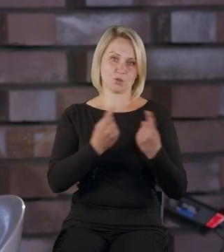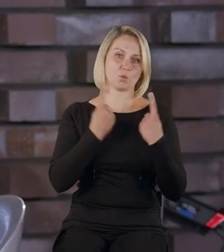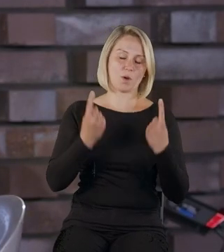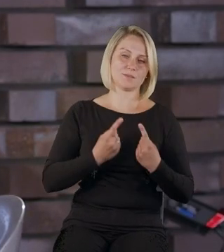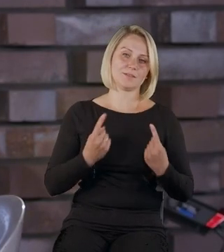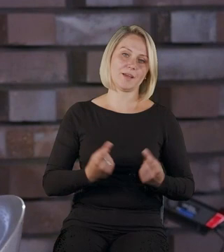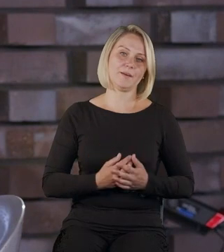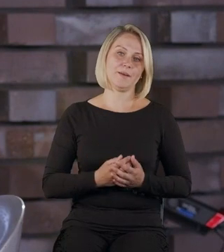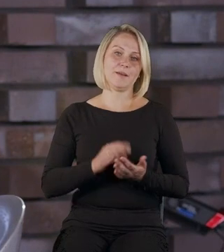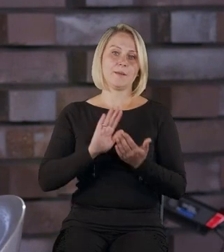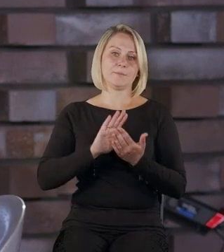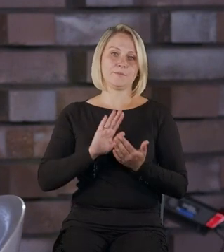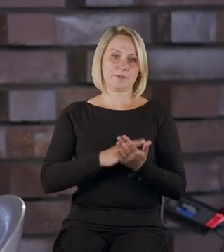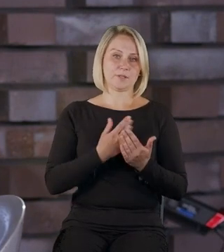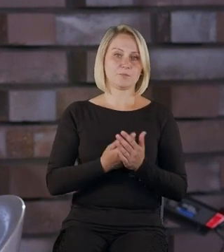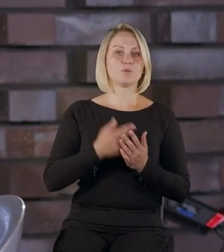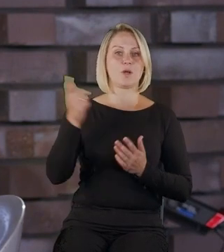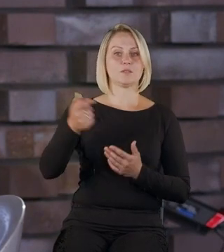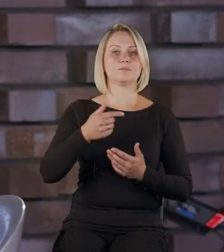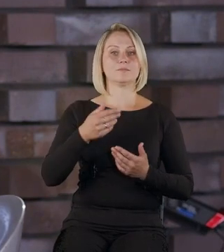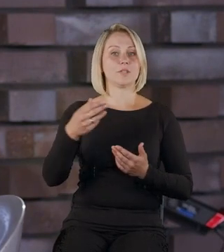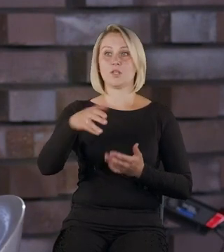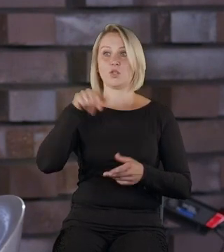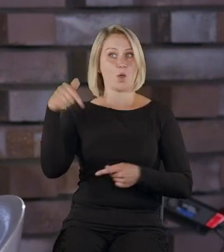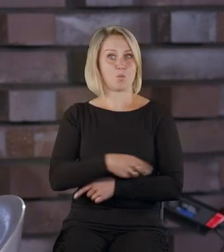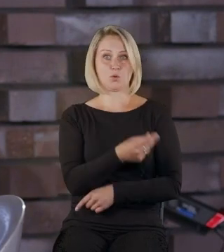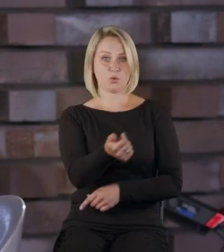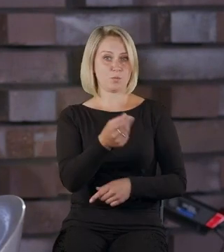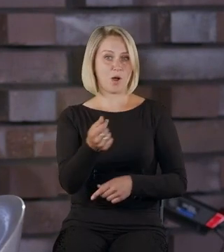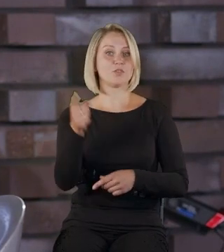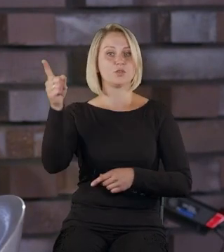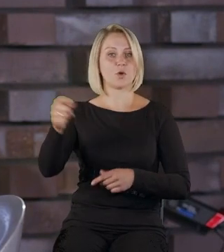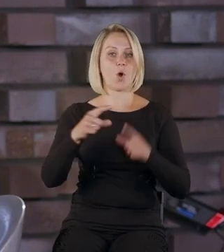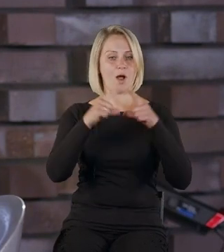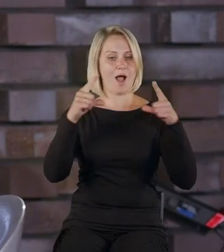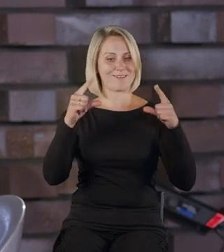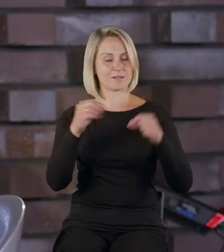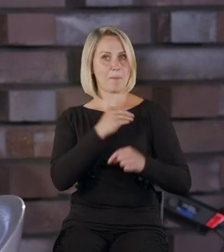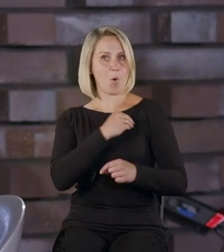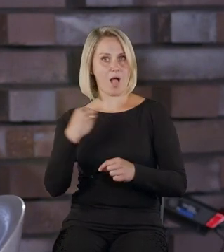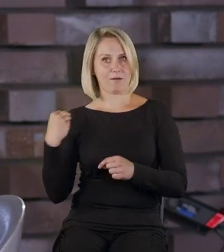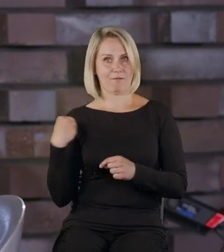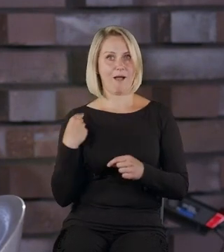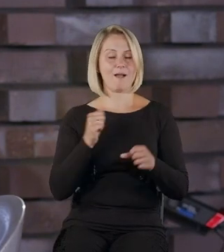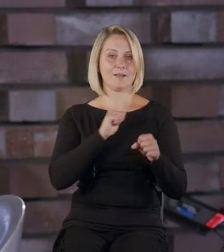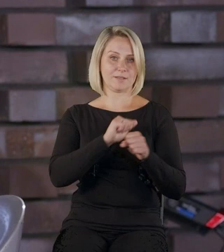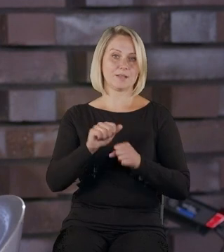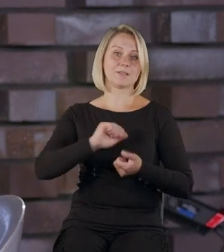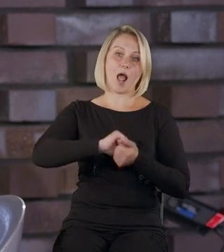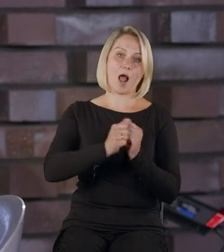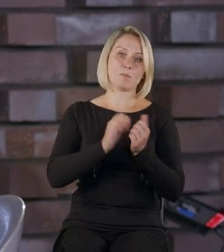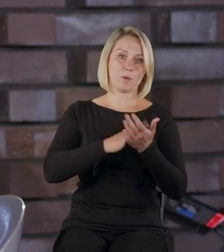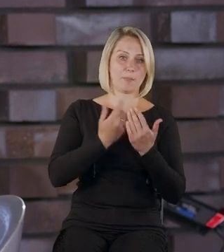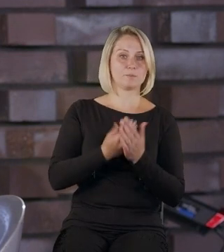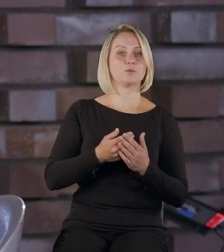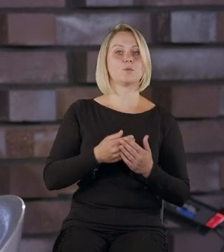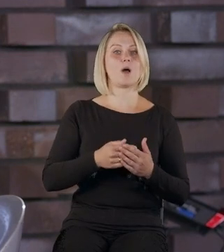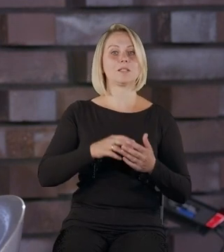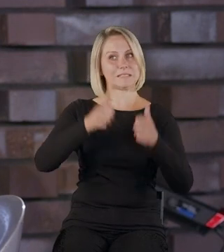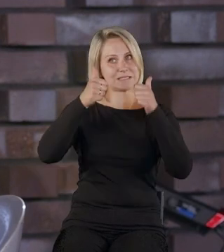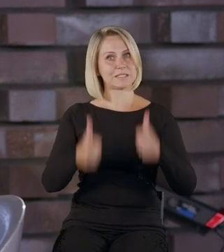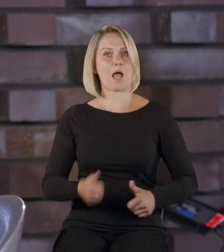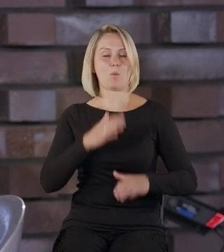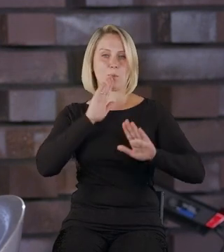najczęstsze przypadki, to na pewno nie jest pobierana opłata od cudzoziemców, którzy posiadają kartę Polaka, którzy posiadają zezwolenie na pobyt stały na